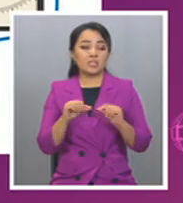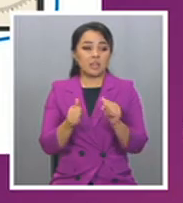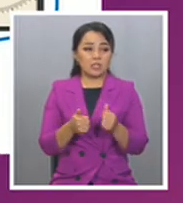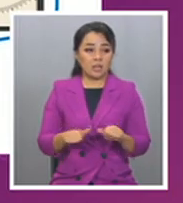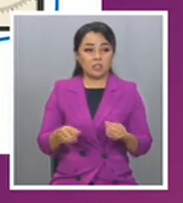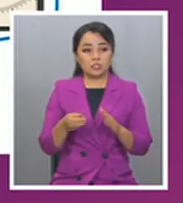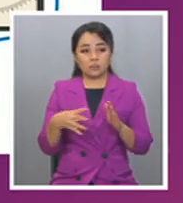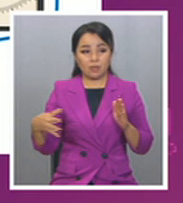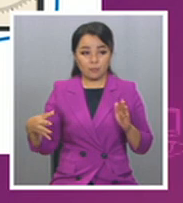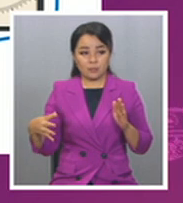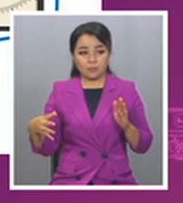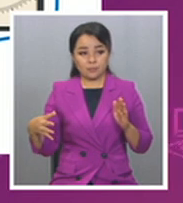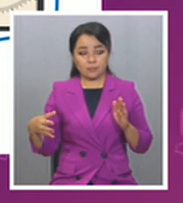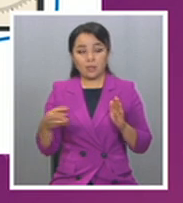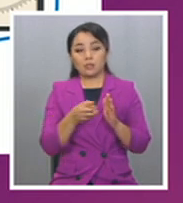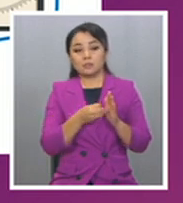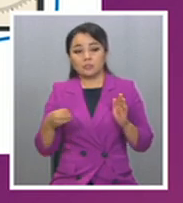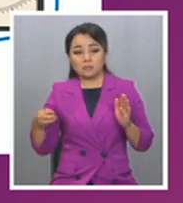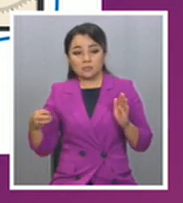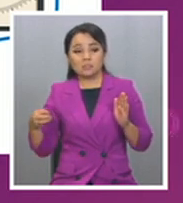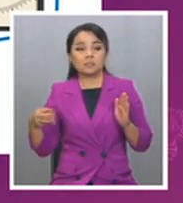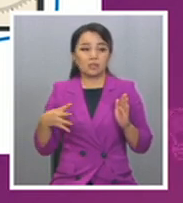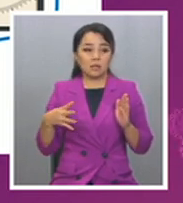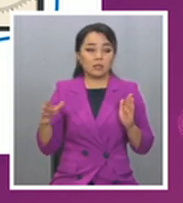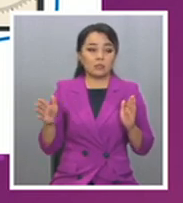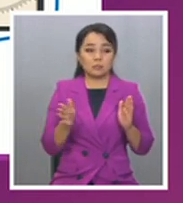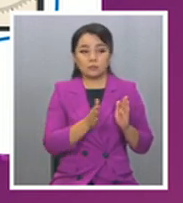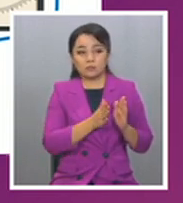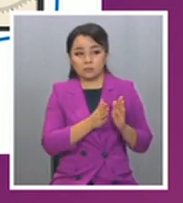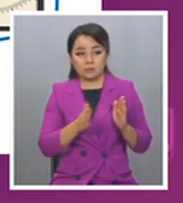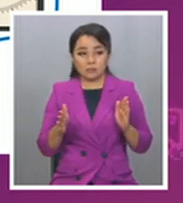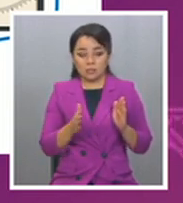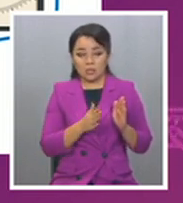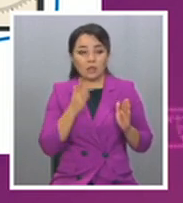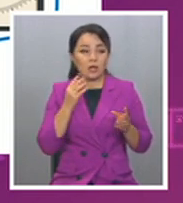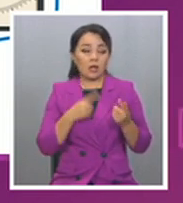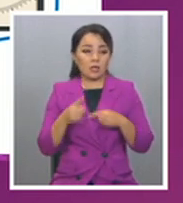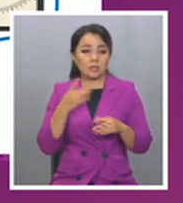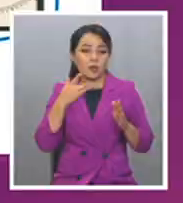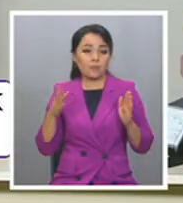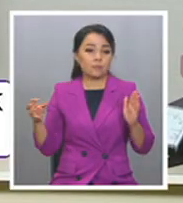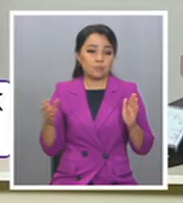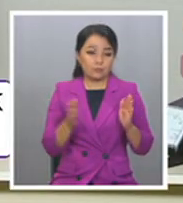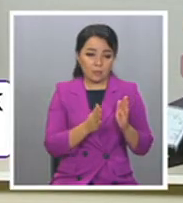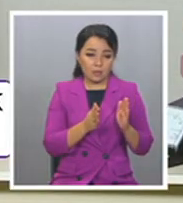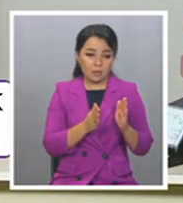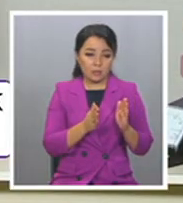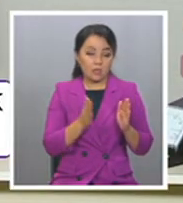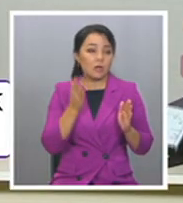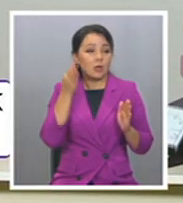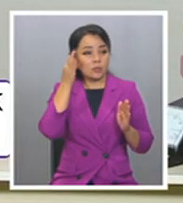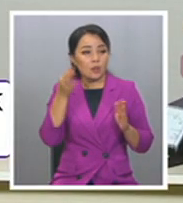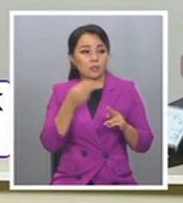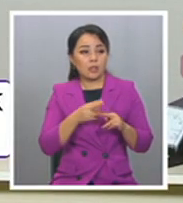жібереміз. Яғни периодтың 1/4 бөлігінде ол тепе-теңдік жағдайға қайтадан келеді. Тепе-теңдік жағдайға келген